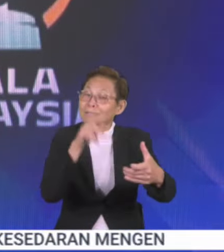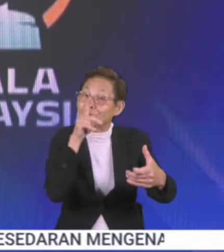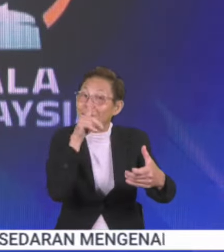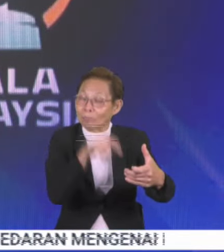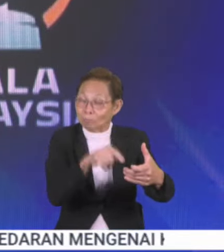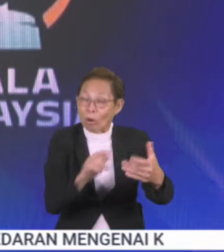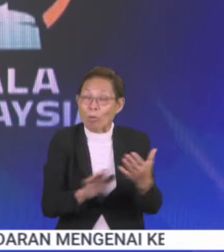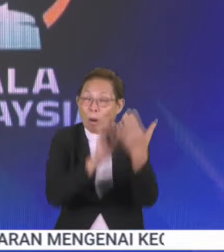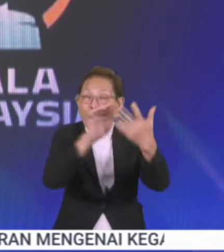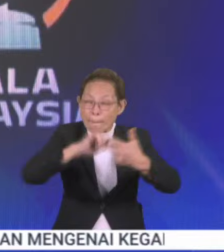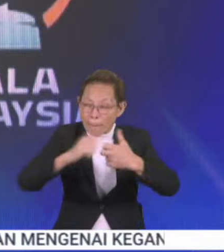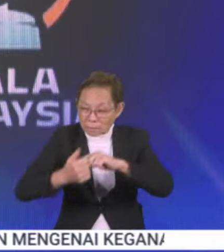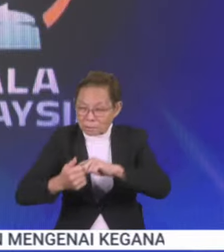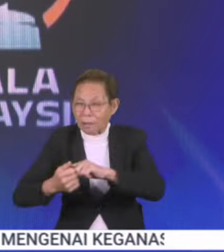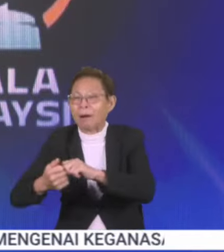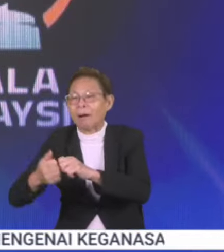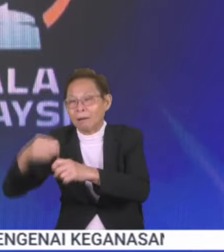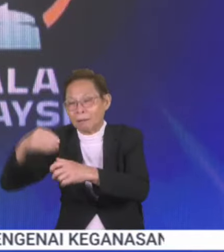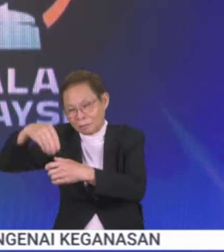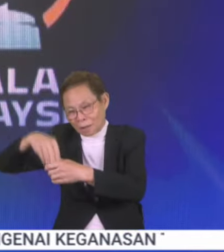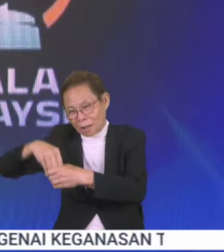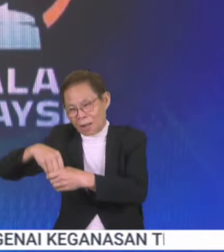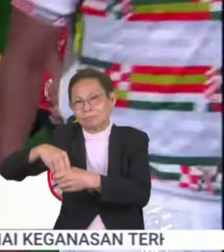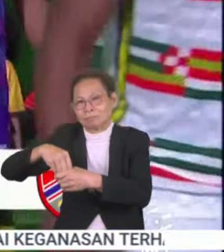biarpun sedang berdepan masalah dalaman.